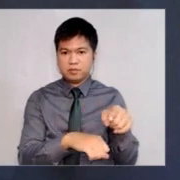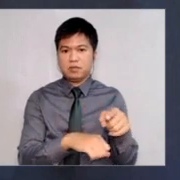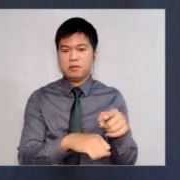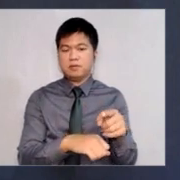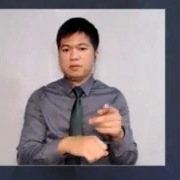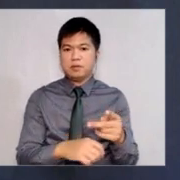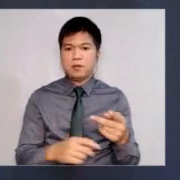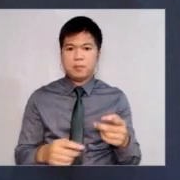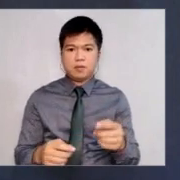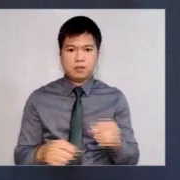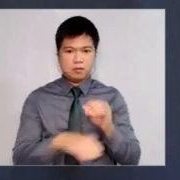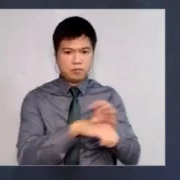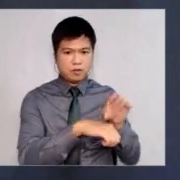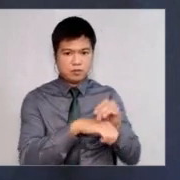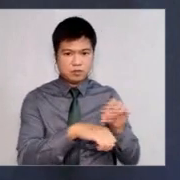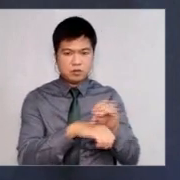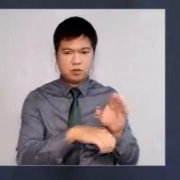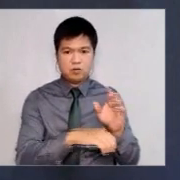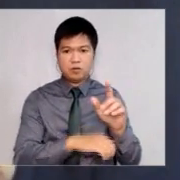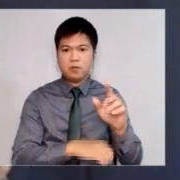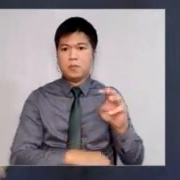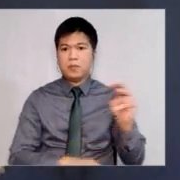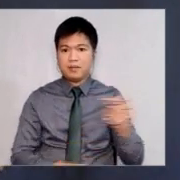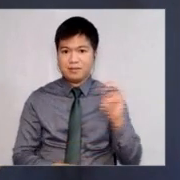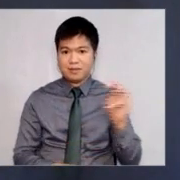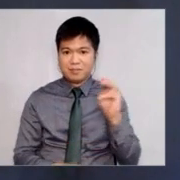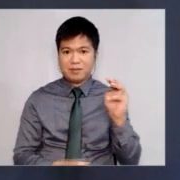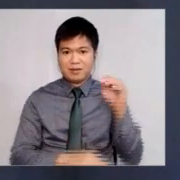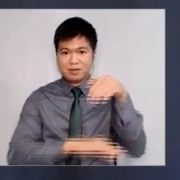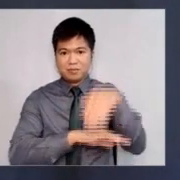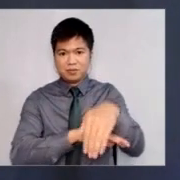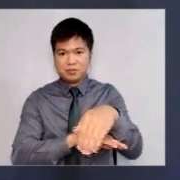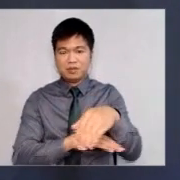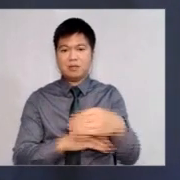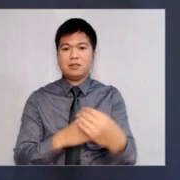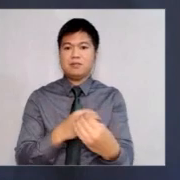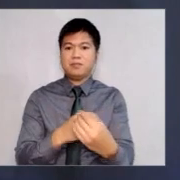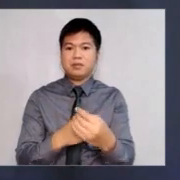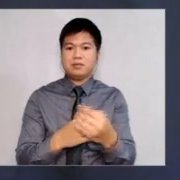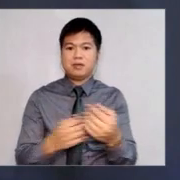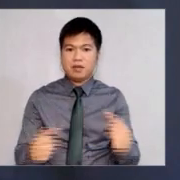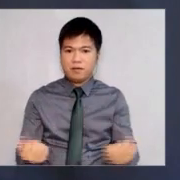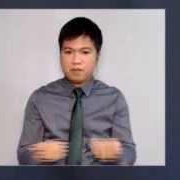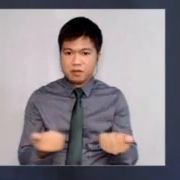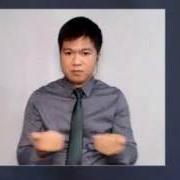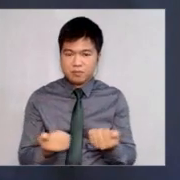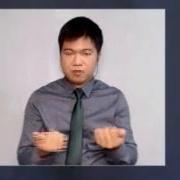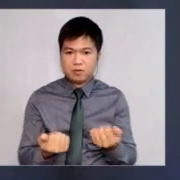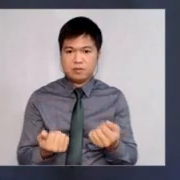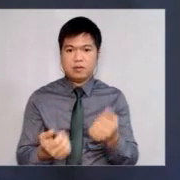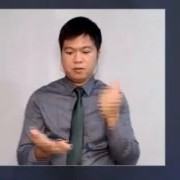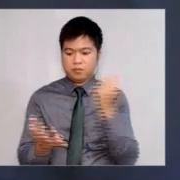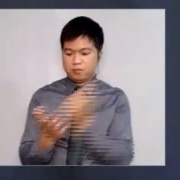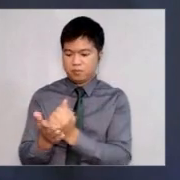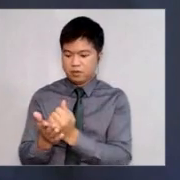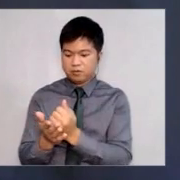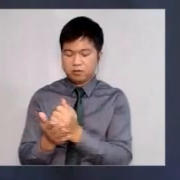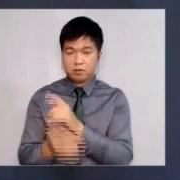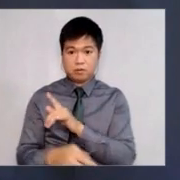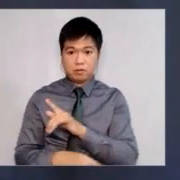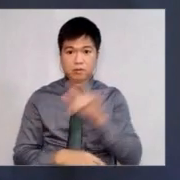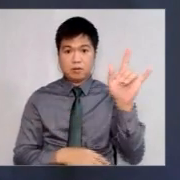Lunes ng gabi pa ito magiging available. Dagdag pa ni Carlos, aprobado ang kanyang flight base sa PNP rules